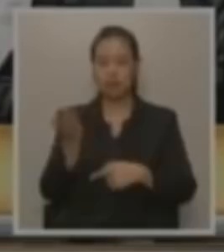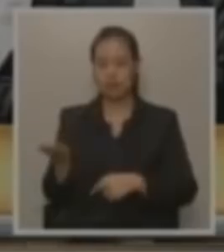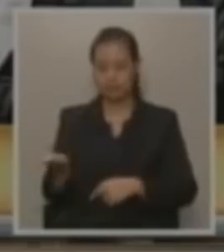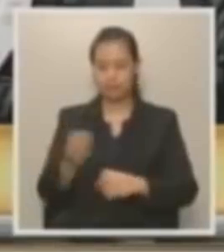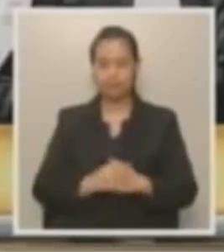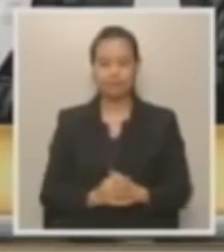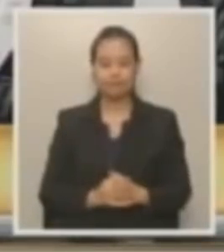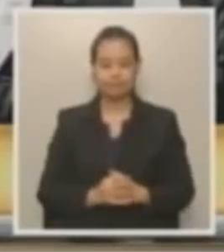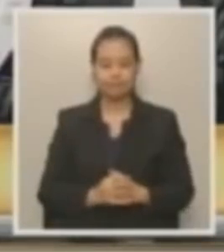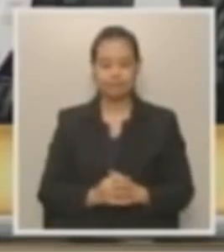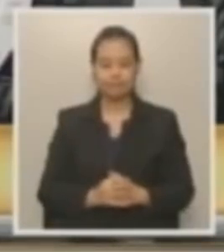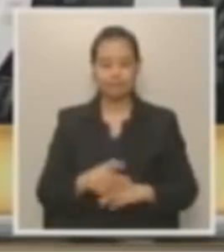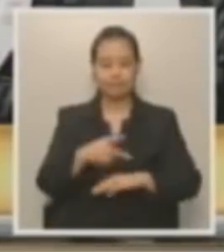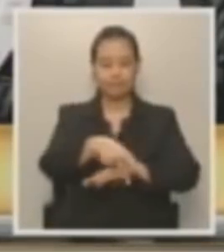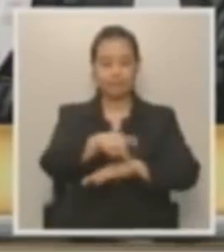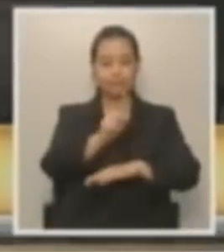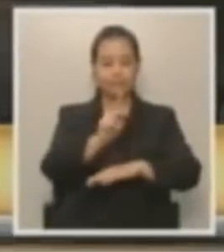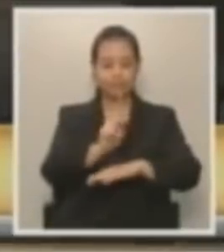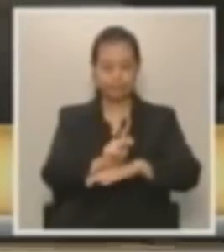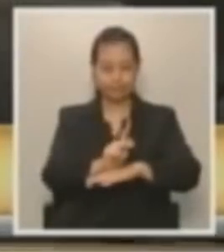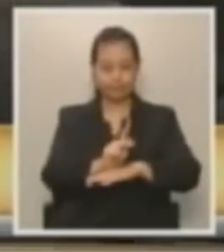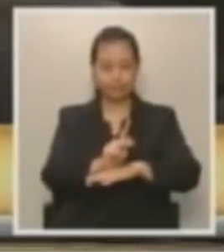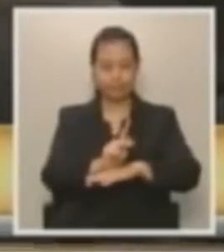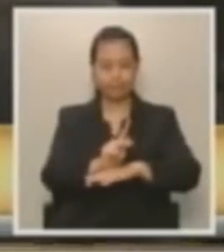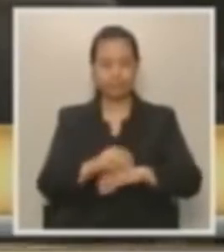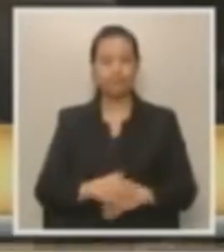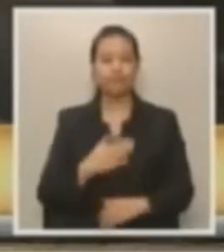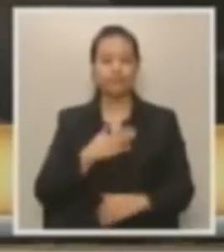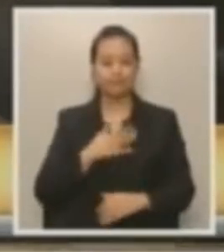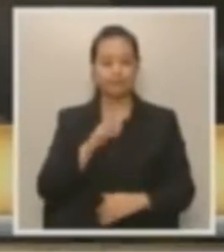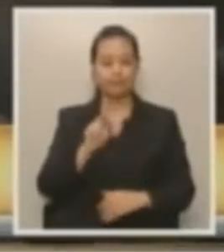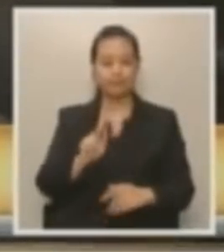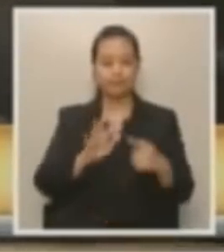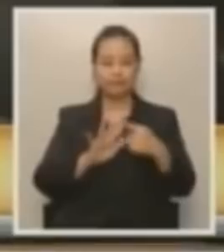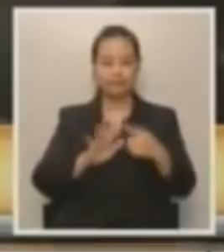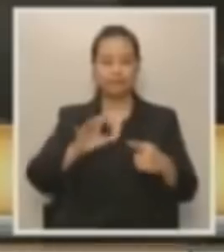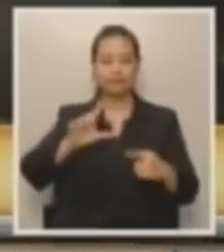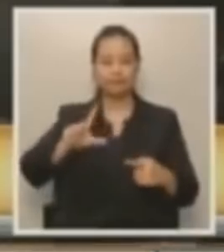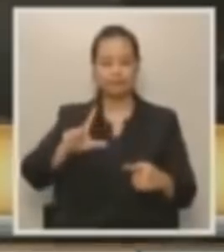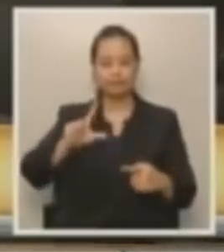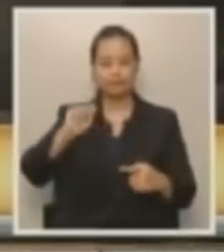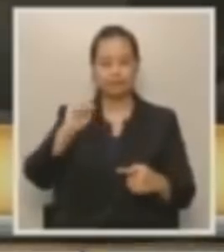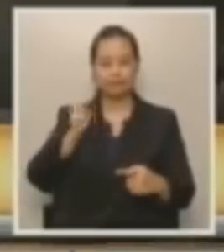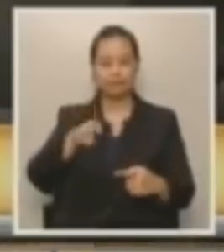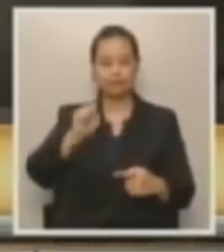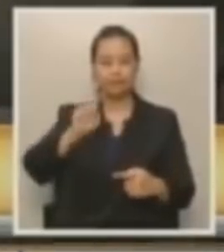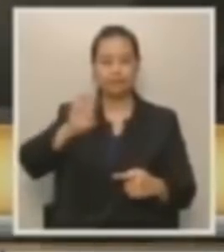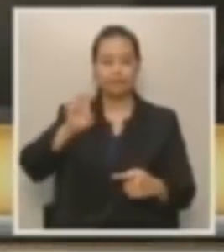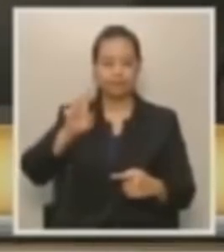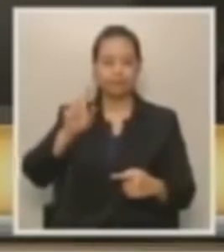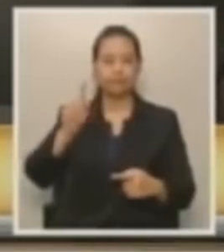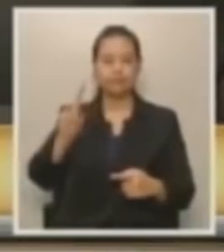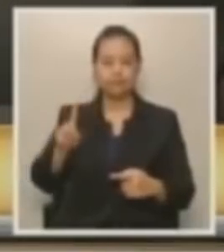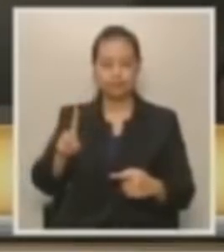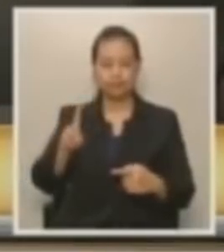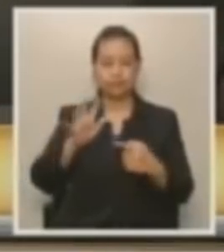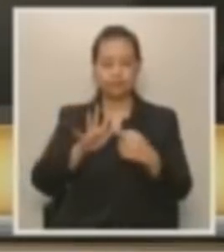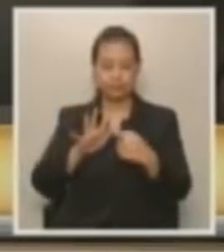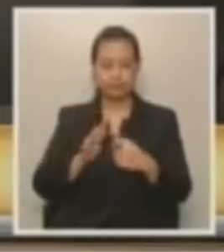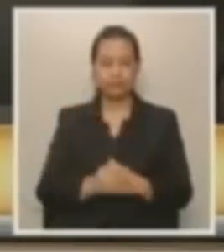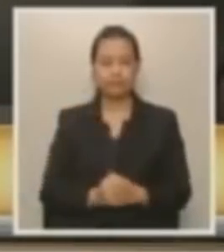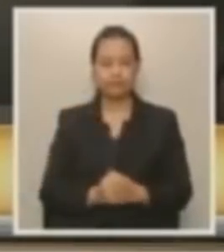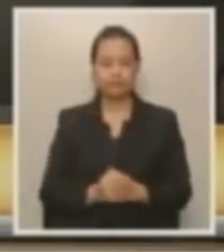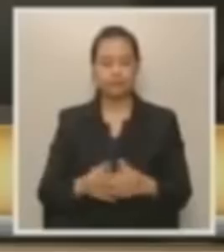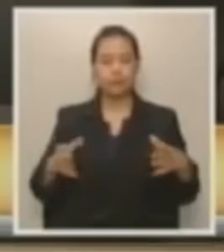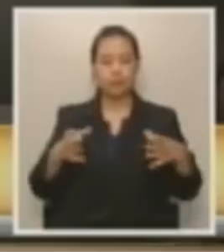เรียนท่านประธานสภาดิฉันกุลธิดารุ่งเรืองเกียรติบัญชีรายชื่อพรรคอนาคตใหม่ค่ะวันนี้ดิฉันข